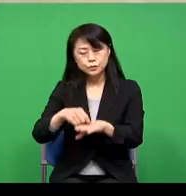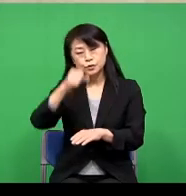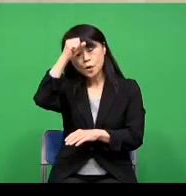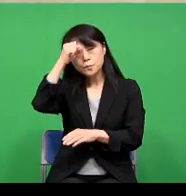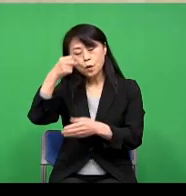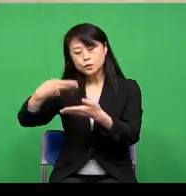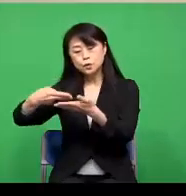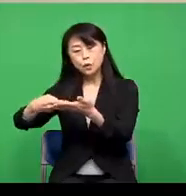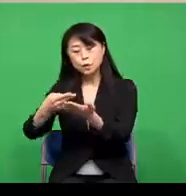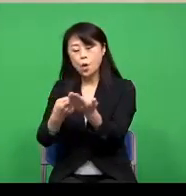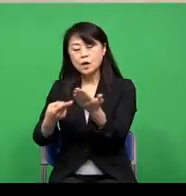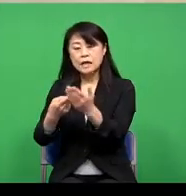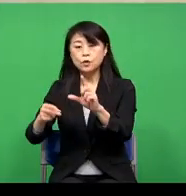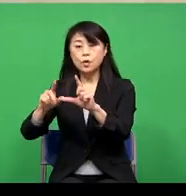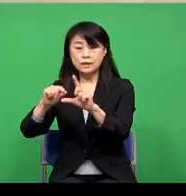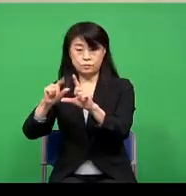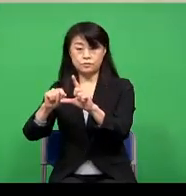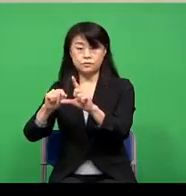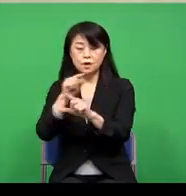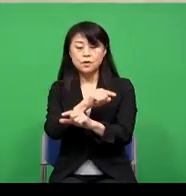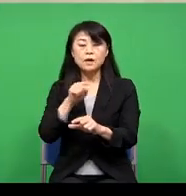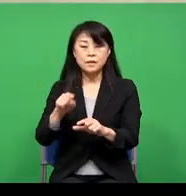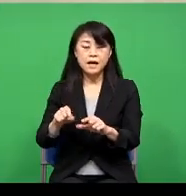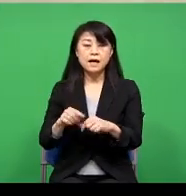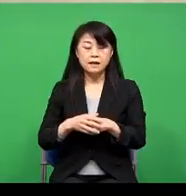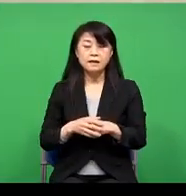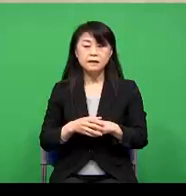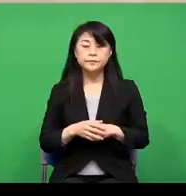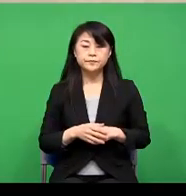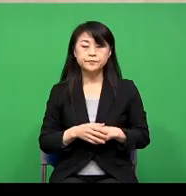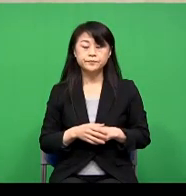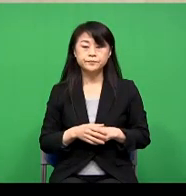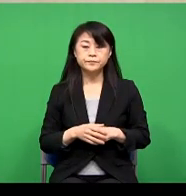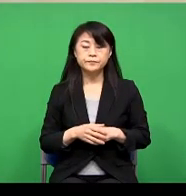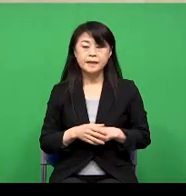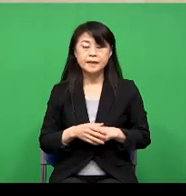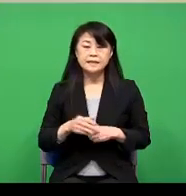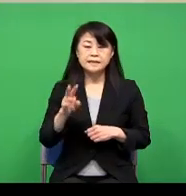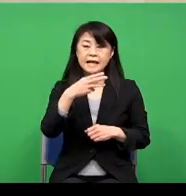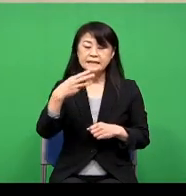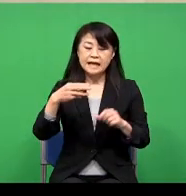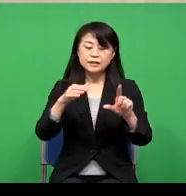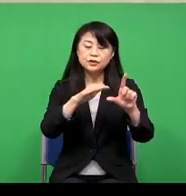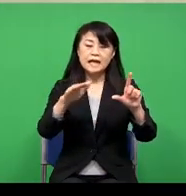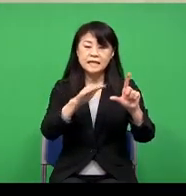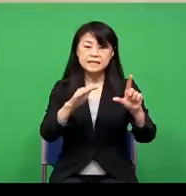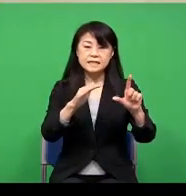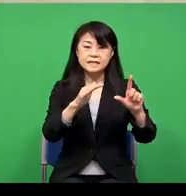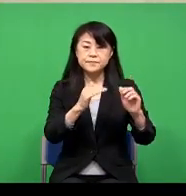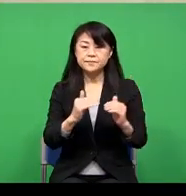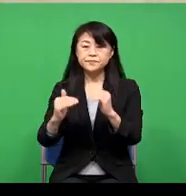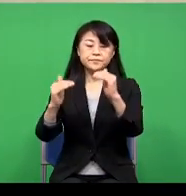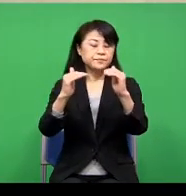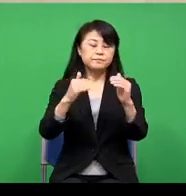という、まあ、そういう状態が数日続けば第2ステージということになるんですが、今のところ、まあ、そこま